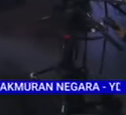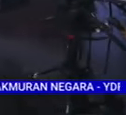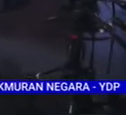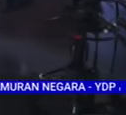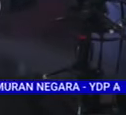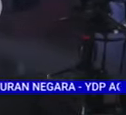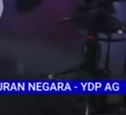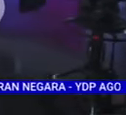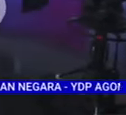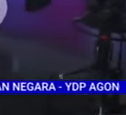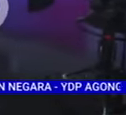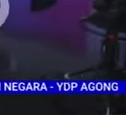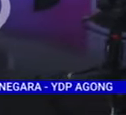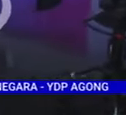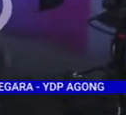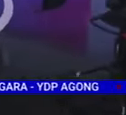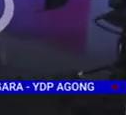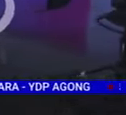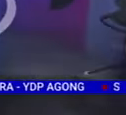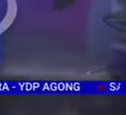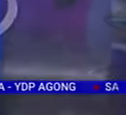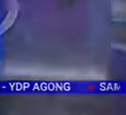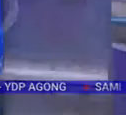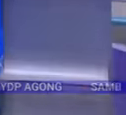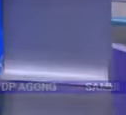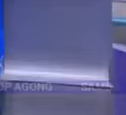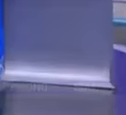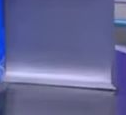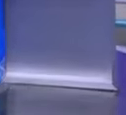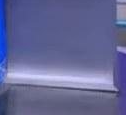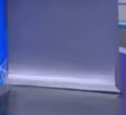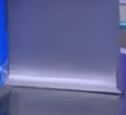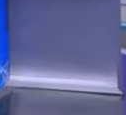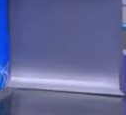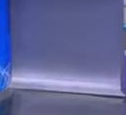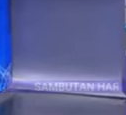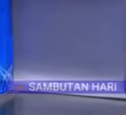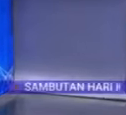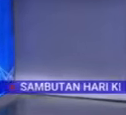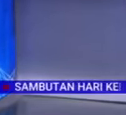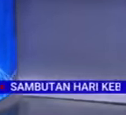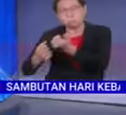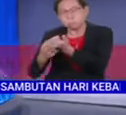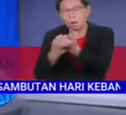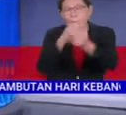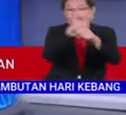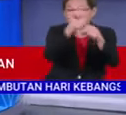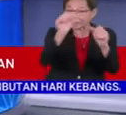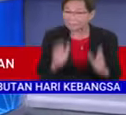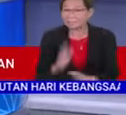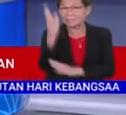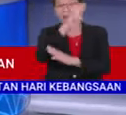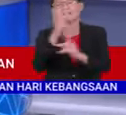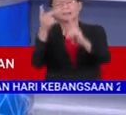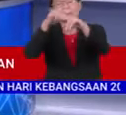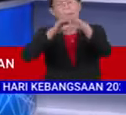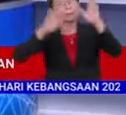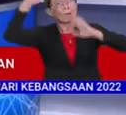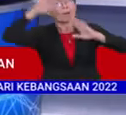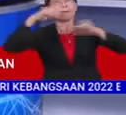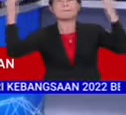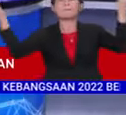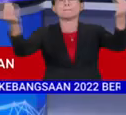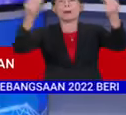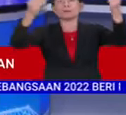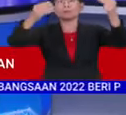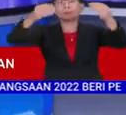Ya, demikian penghargaan Perdana Menteri Dato' Sri Ismail Sabri Yaakob terhadap sumbangan penjawat awam kepada negara pada Majlis